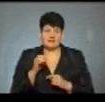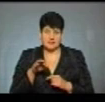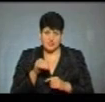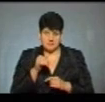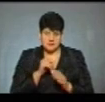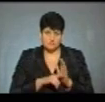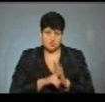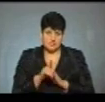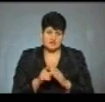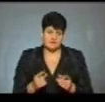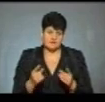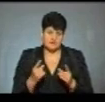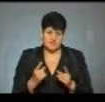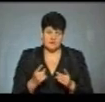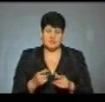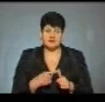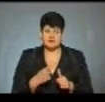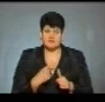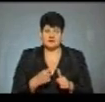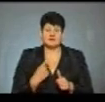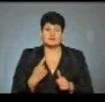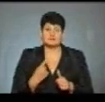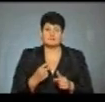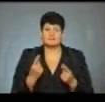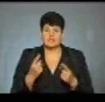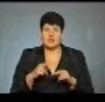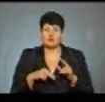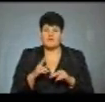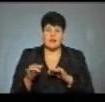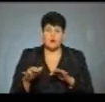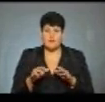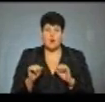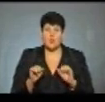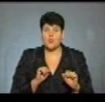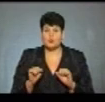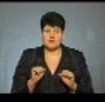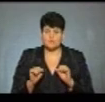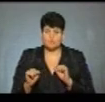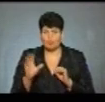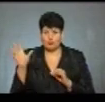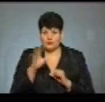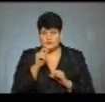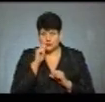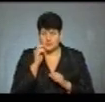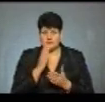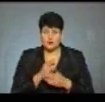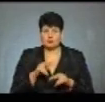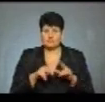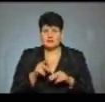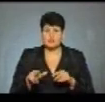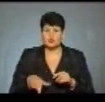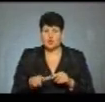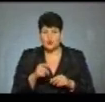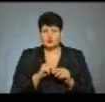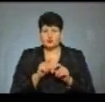стартує велика, ми її називаємо велика будівельна компанія уряду. По всій Україні мають будувати з дороги